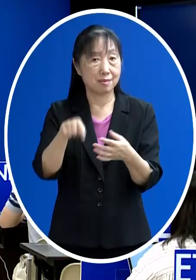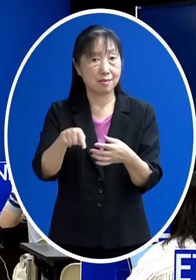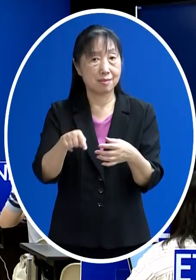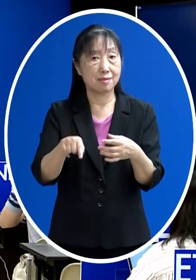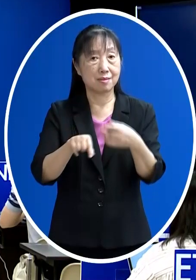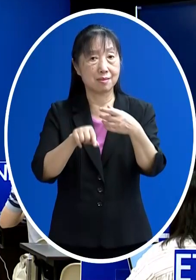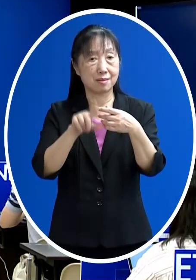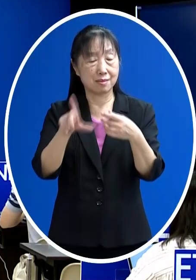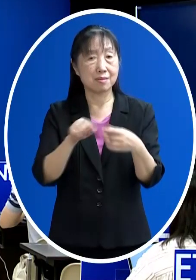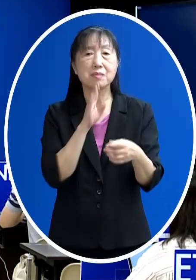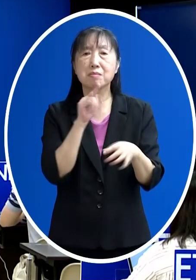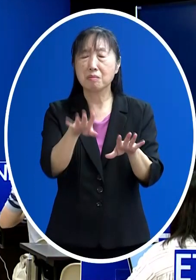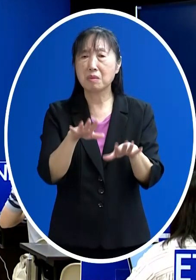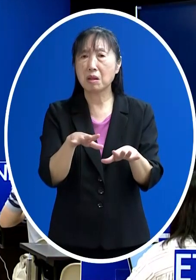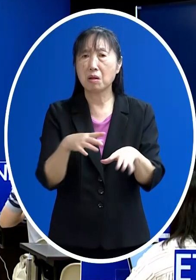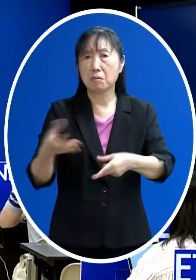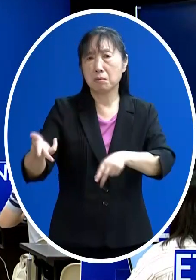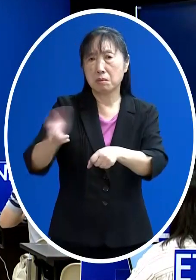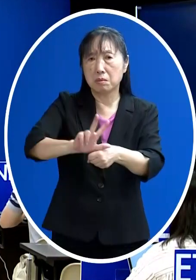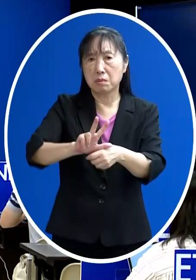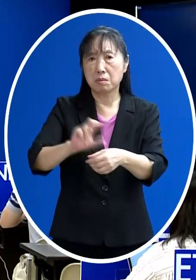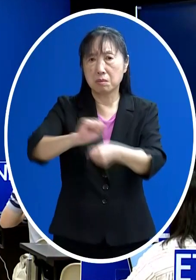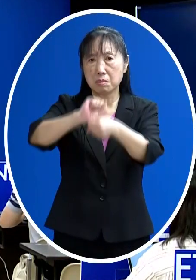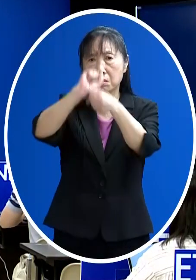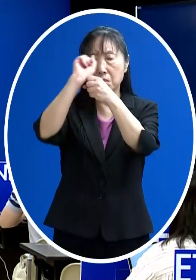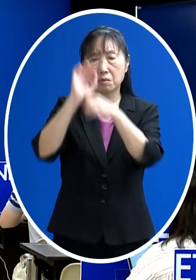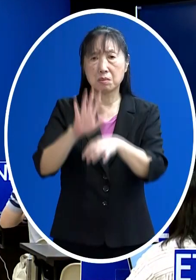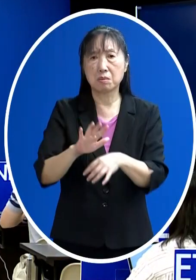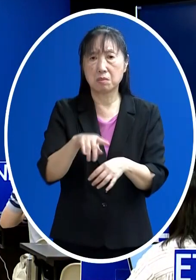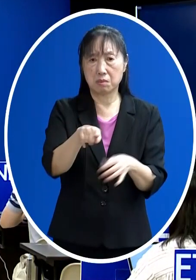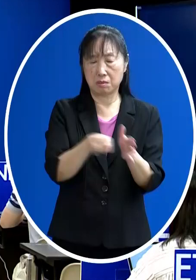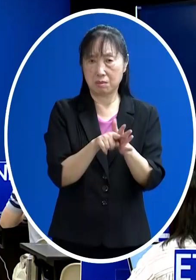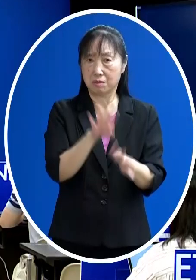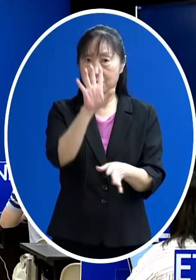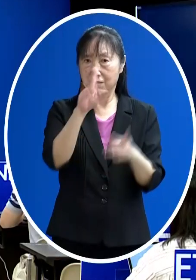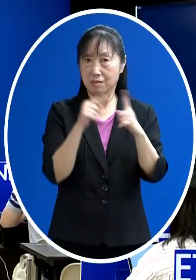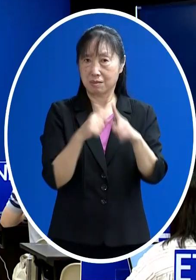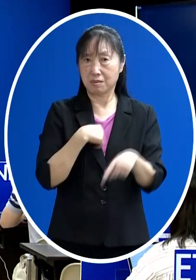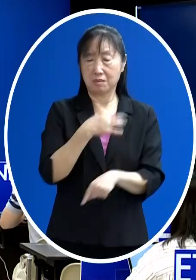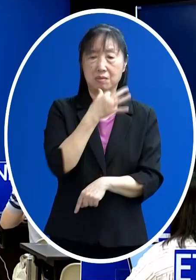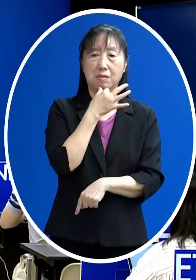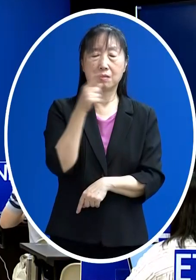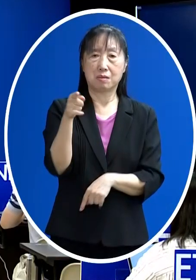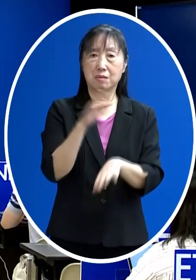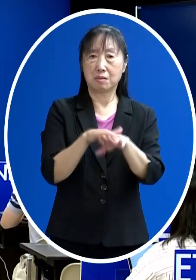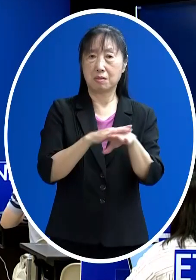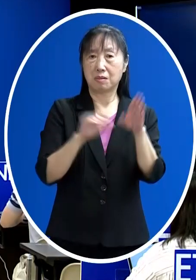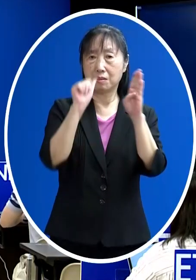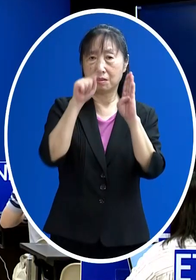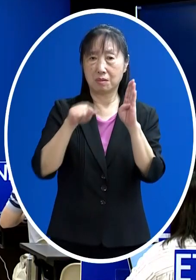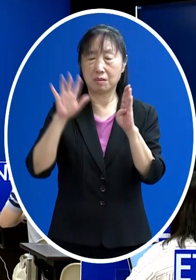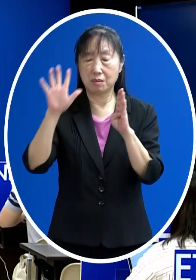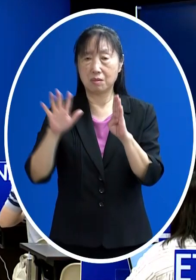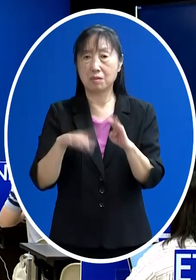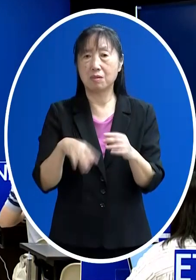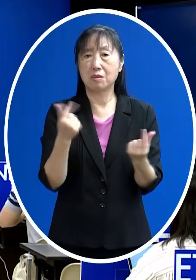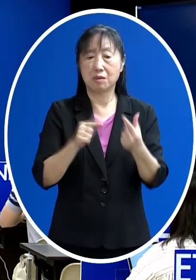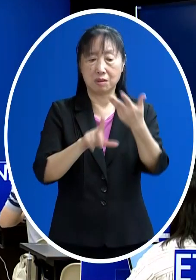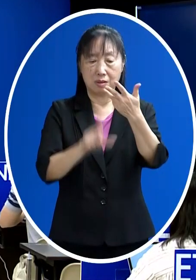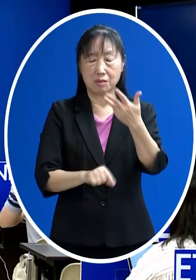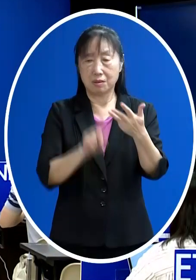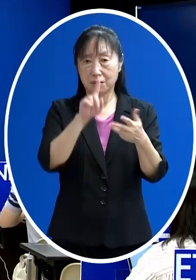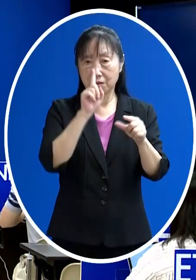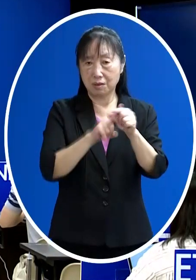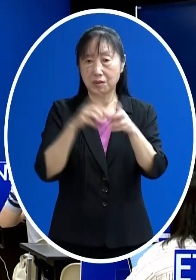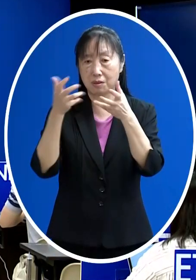增了7倍，那我们未来是要怎么去防范？那也有公卫专家分析说，受到了 BA.5 的影响，8月份的中重症跟死亡率都